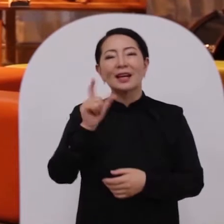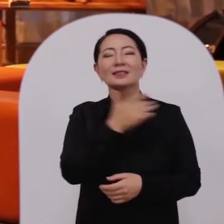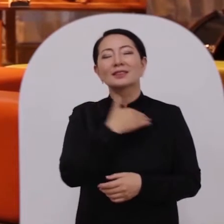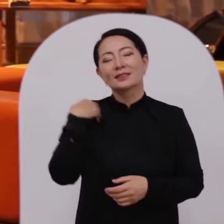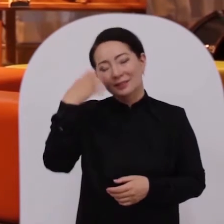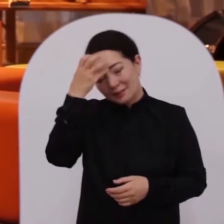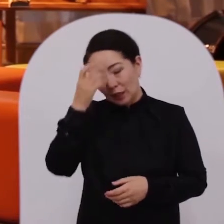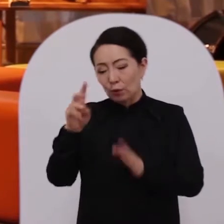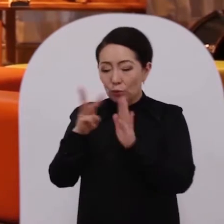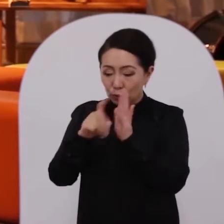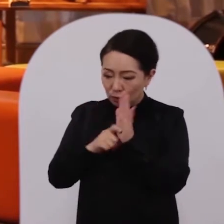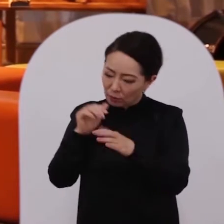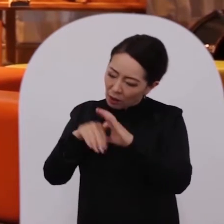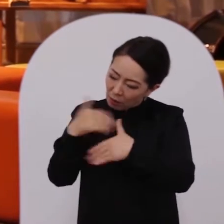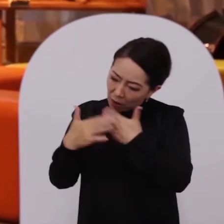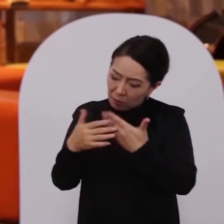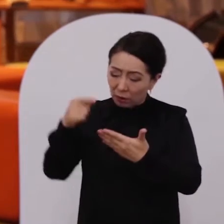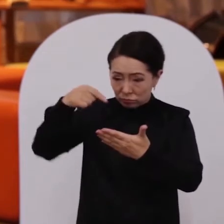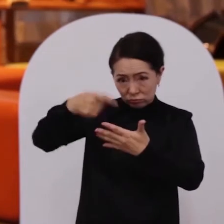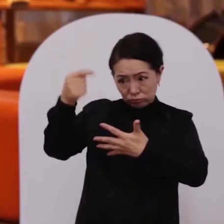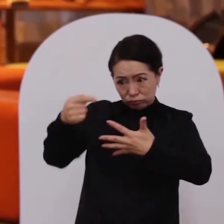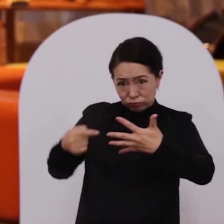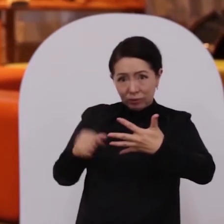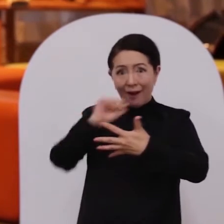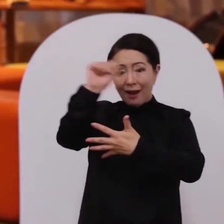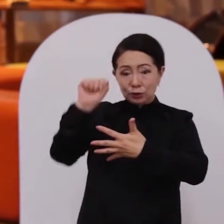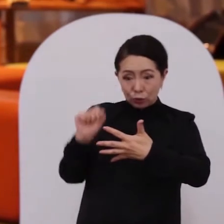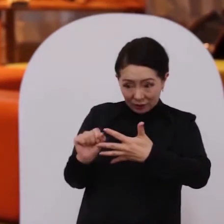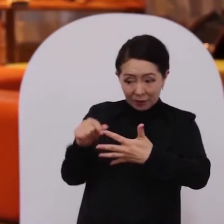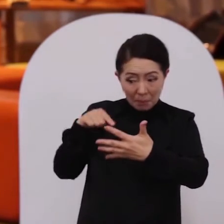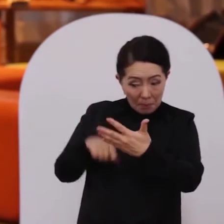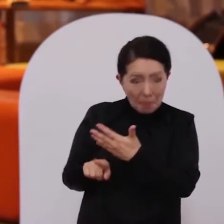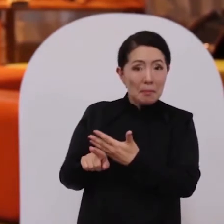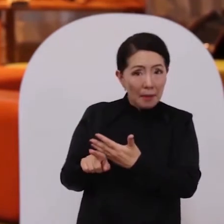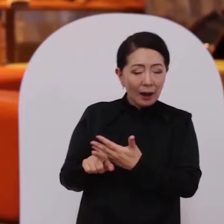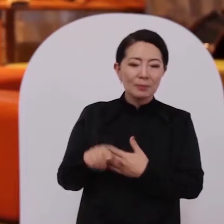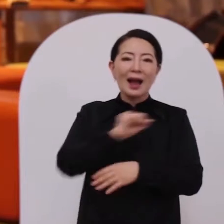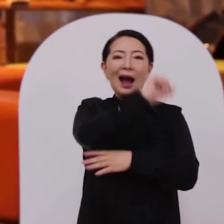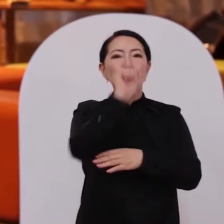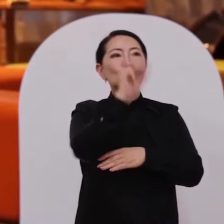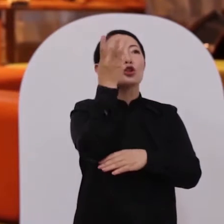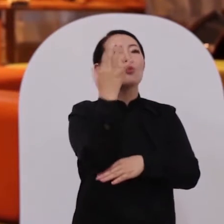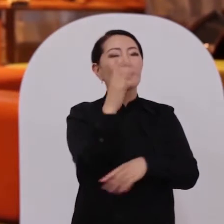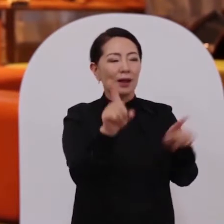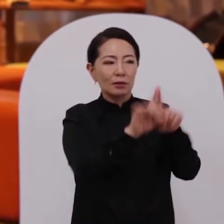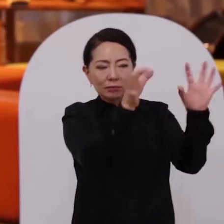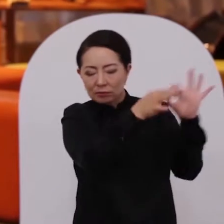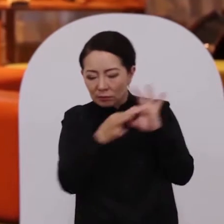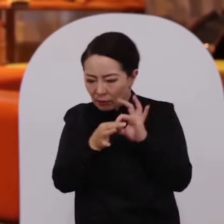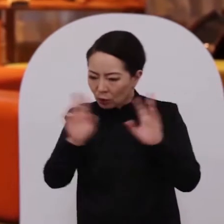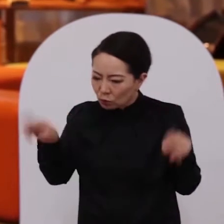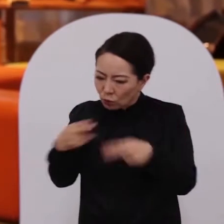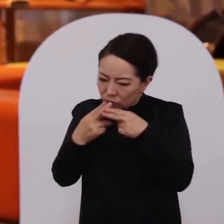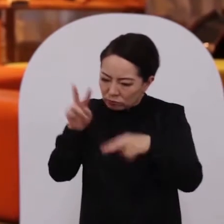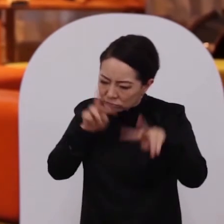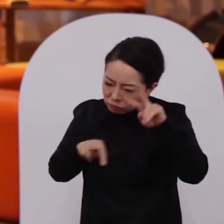засаг даргын мөрийн хөтөлбөр үндсэн чиглэл орж байхад яг тэнд орж байгаа хилцэгч байгаа асуудлуудыг яг би энэ асуудлын модоор дүн шинжилгээ